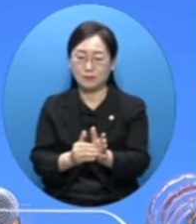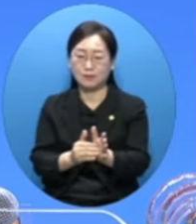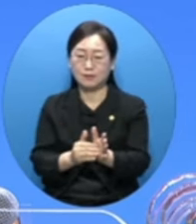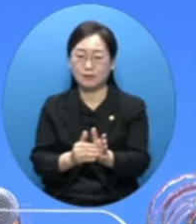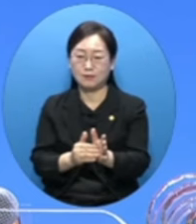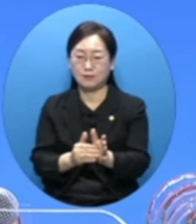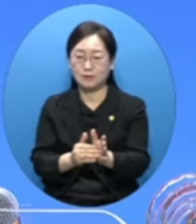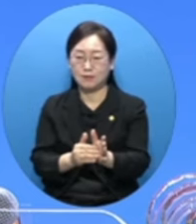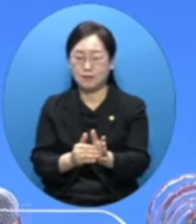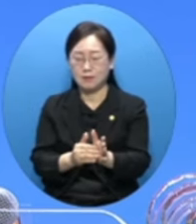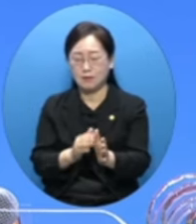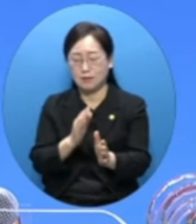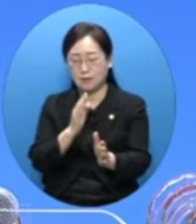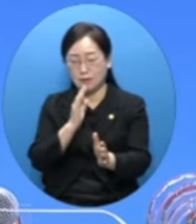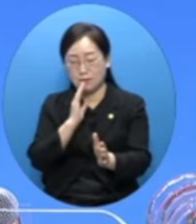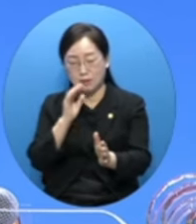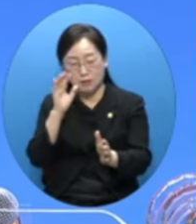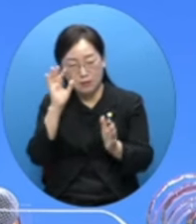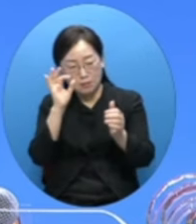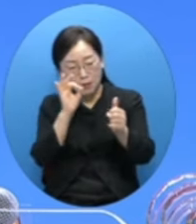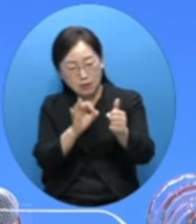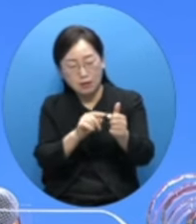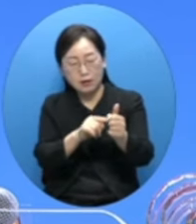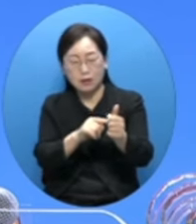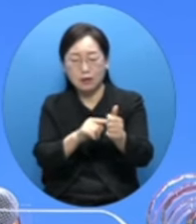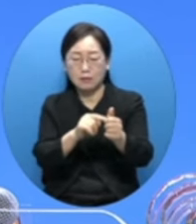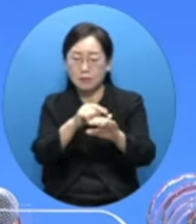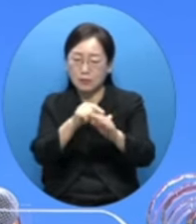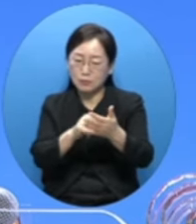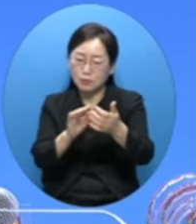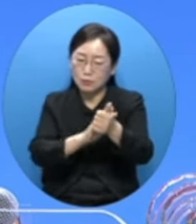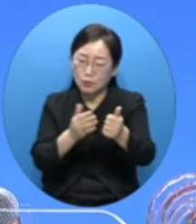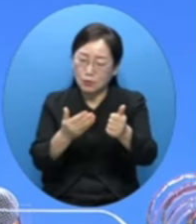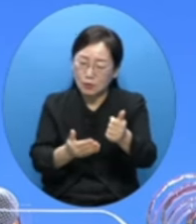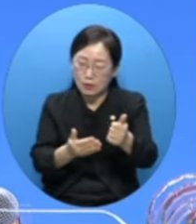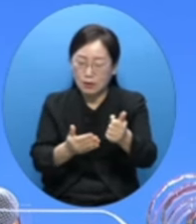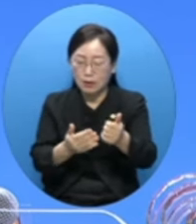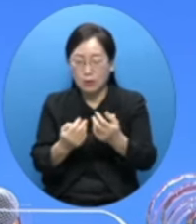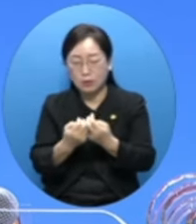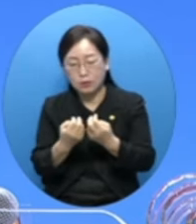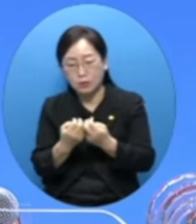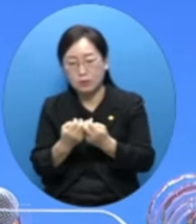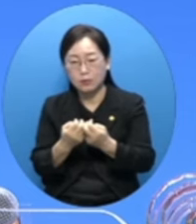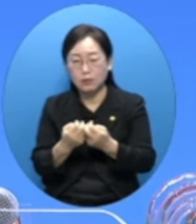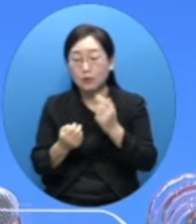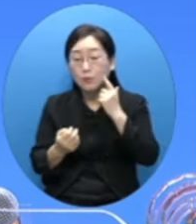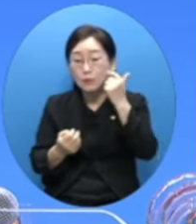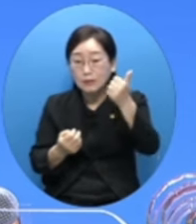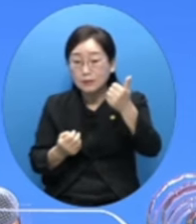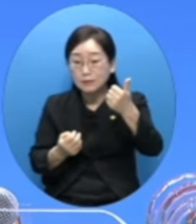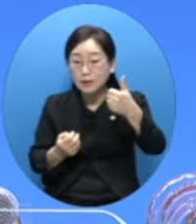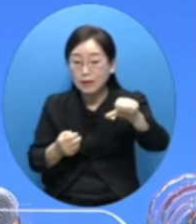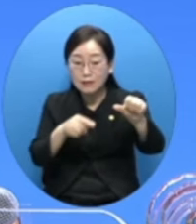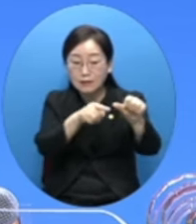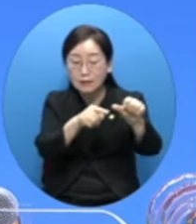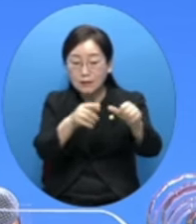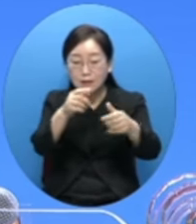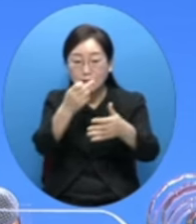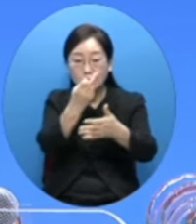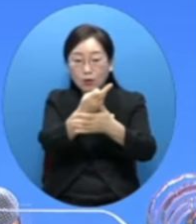그러니 어떻게 가서 위로해 줄 말이 없습니다. 목사님의 아들이 첫 아이가 태어났는데 7달 만에